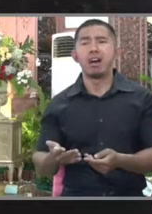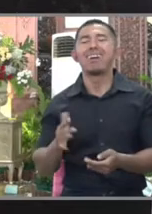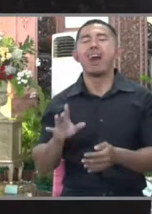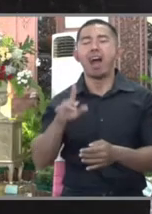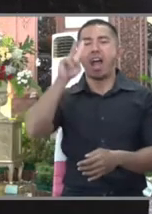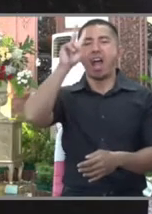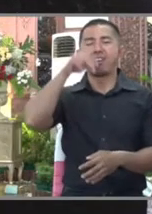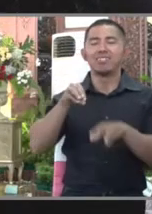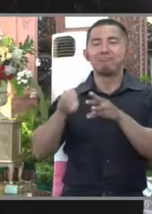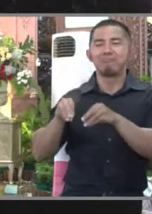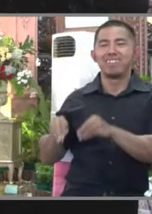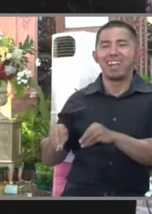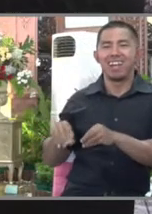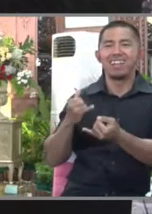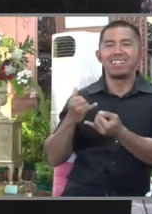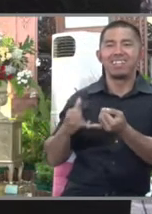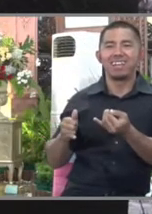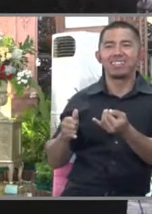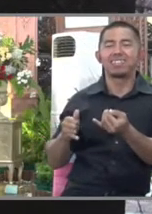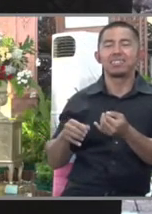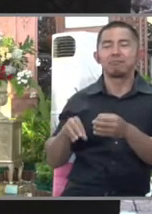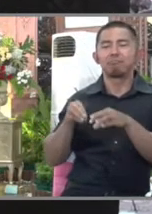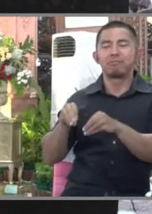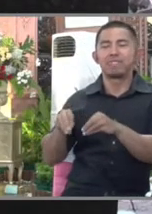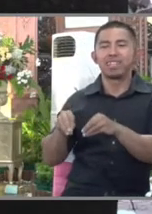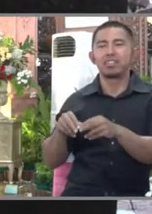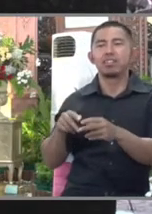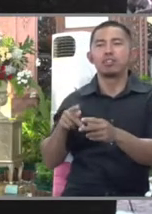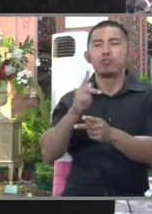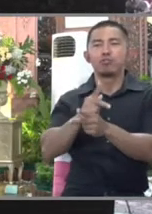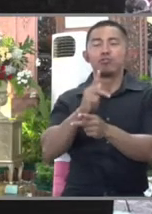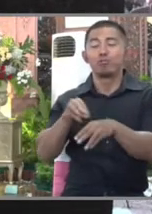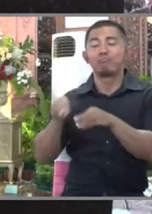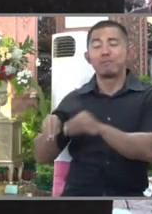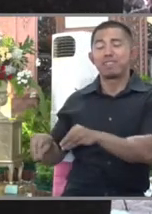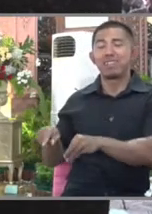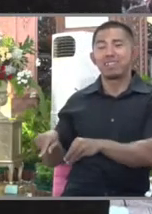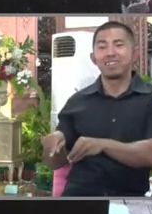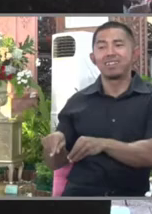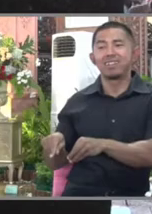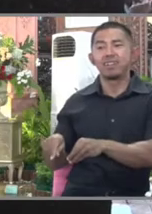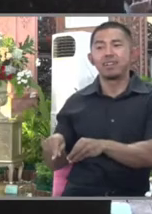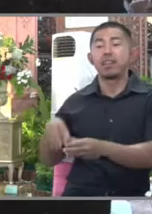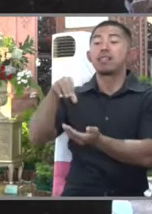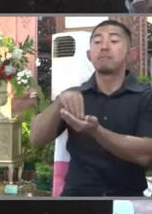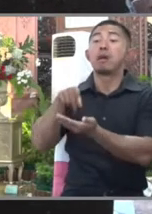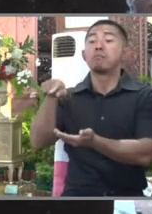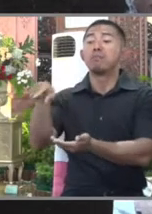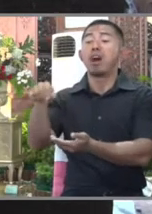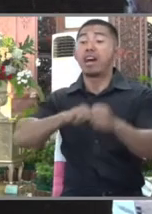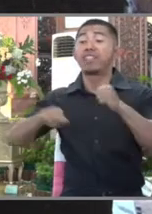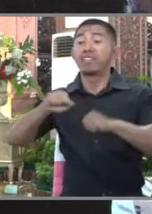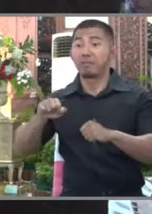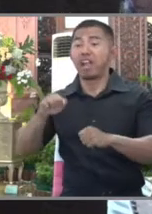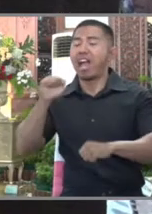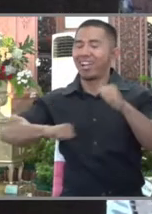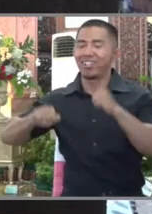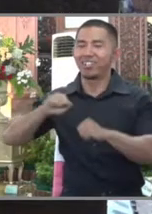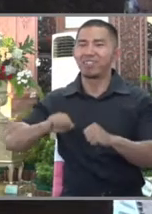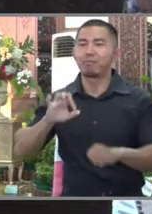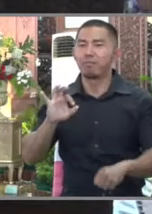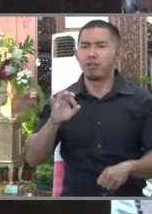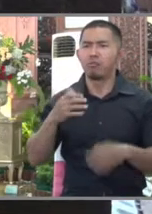terlebih dahulu, Pak, dari bimbingan konseling tersebut. Guru pembimbing konselingnya di tempatmu aktif enggak? Aktif sekali, Pak. Oh,